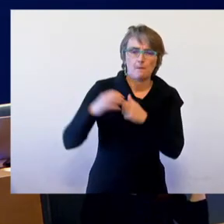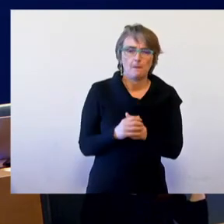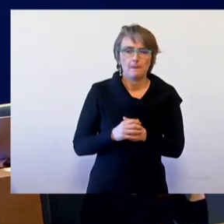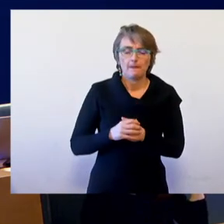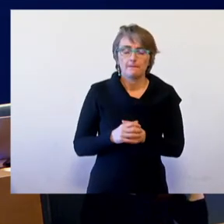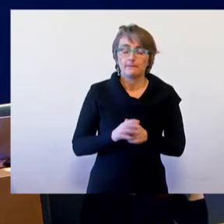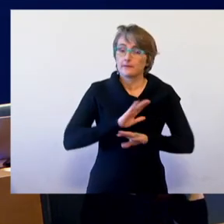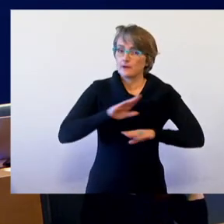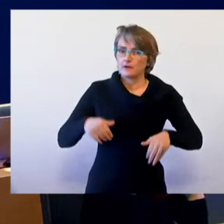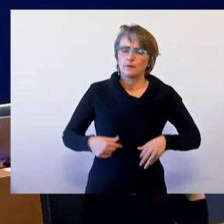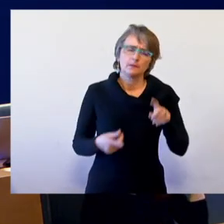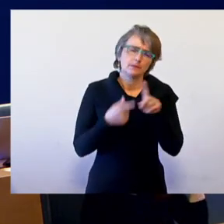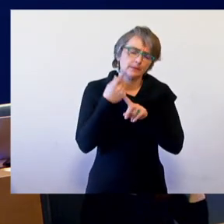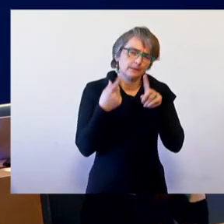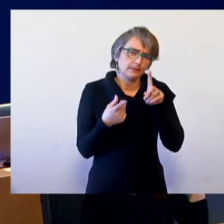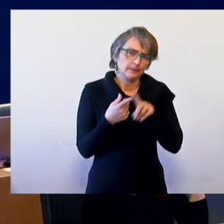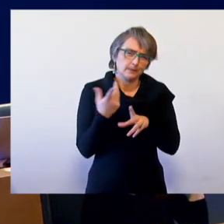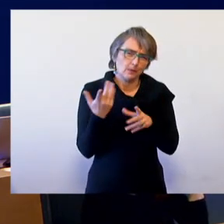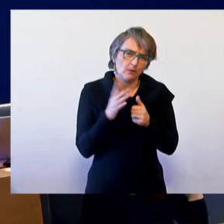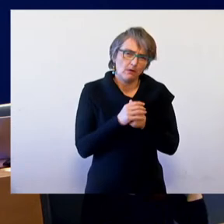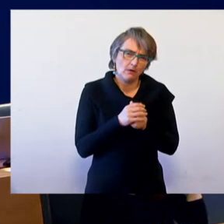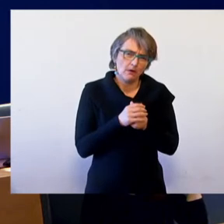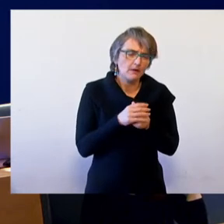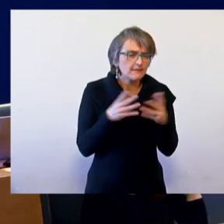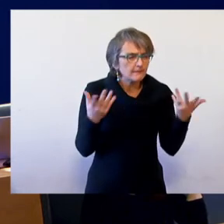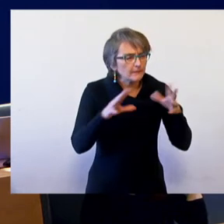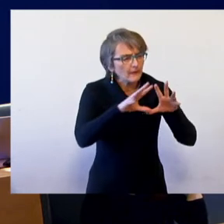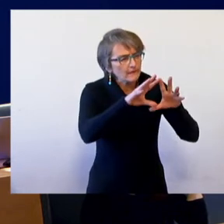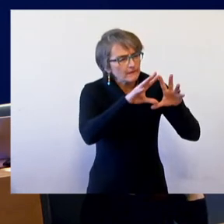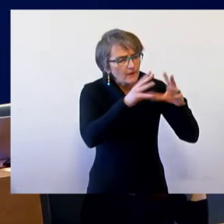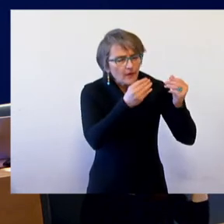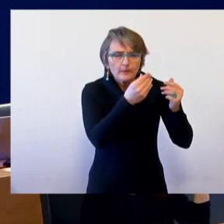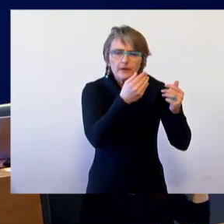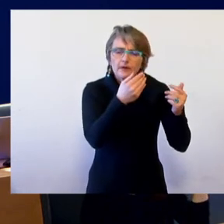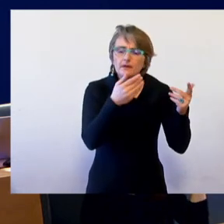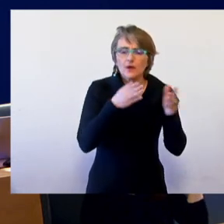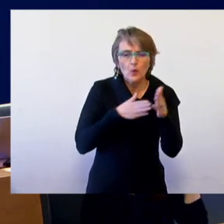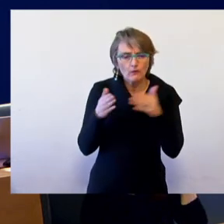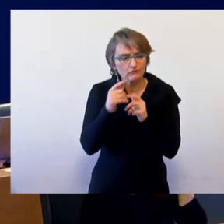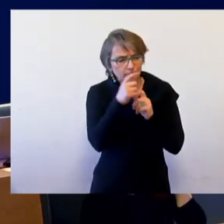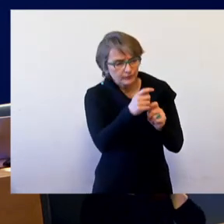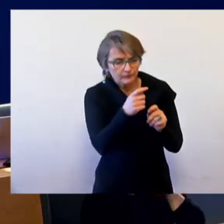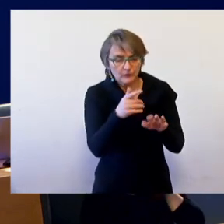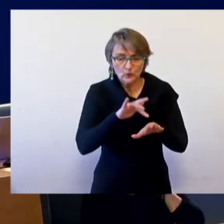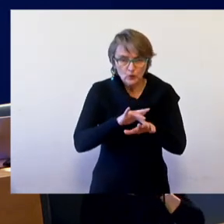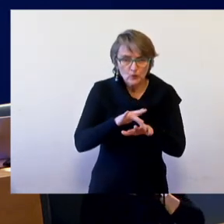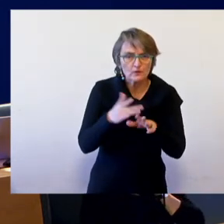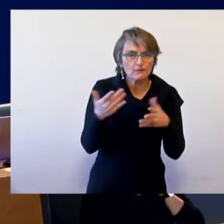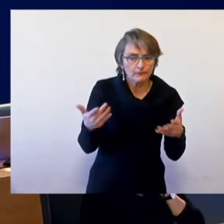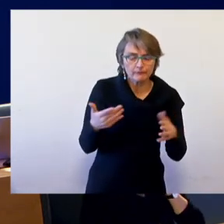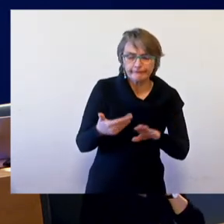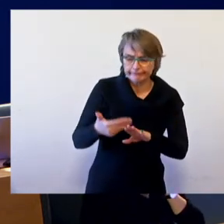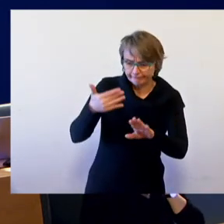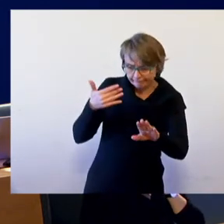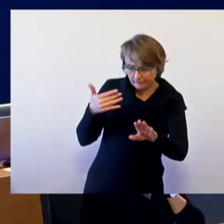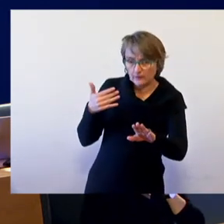j'allais dire surtout, ce travail sur les demandes de dérogation et les critères a été l'occasion, pour la première fois dans la ville de